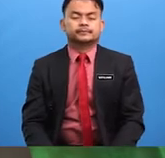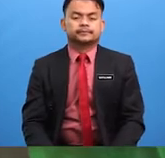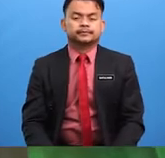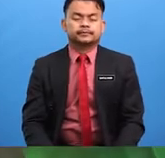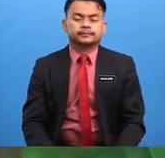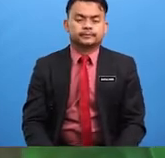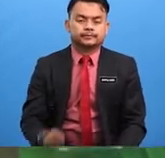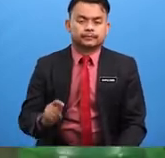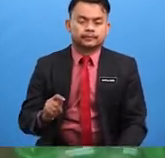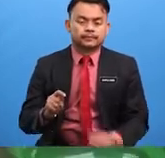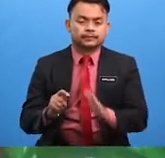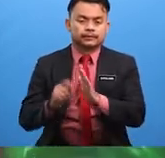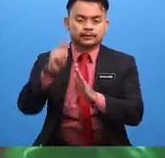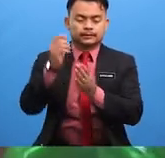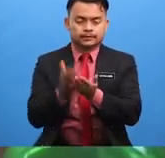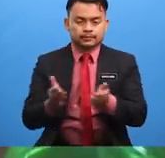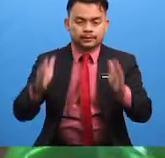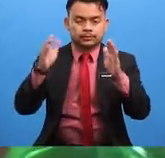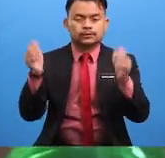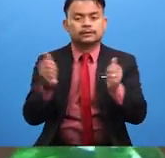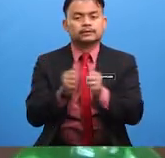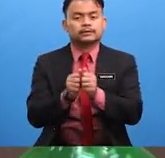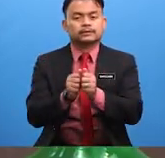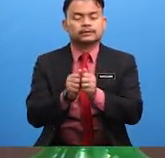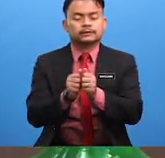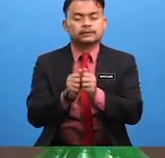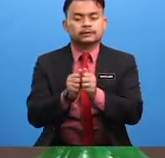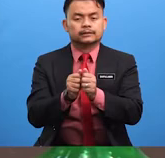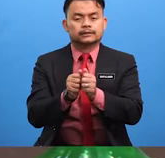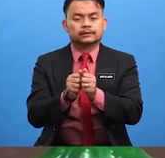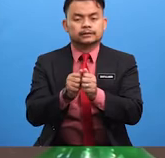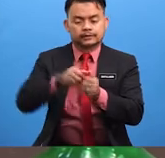Tinggi bakul dengan tangkai sekali ialah 7 inci.